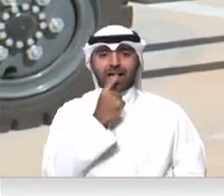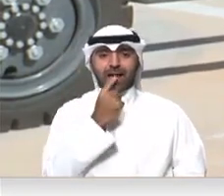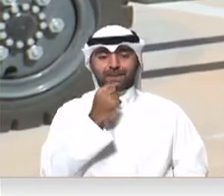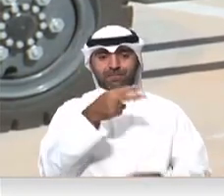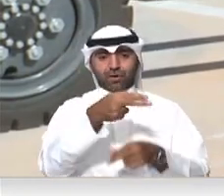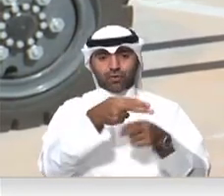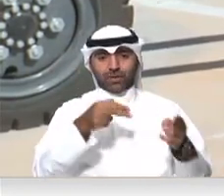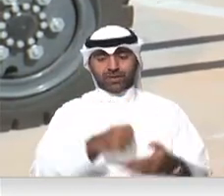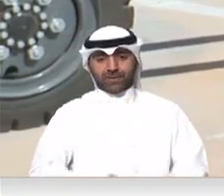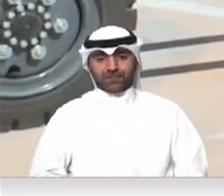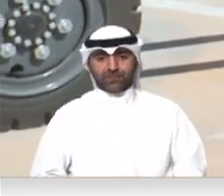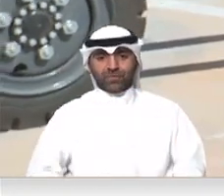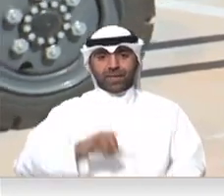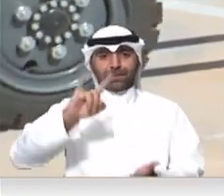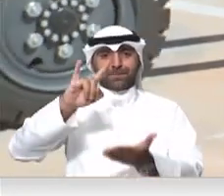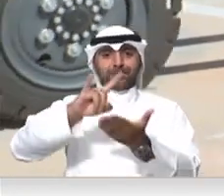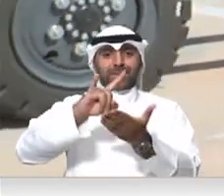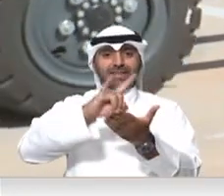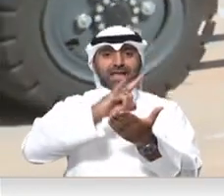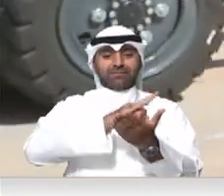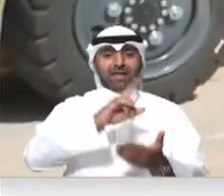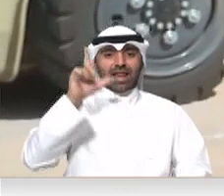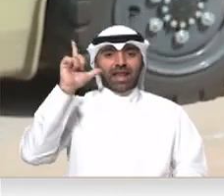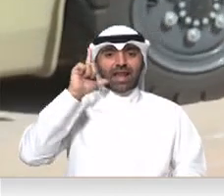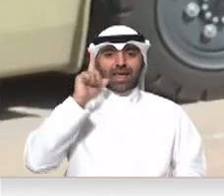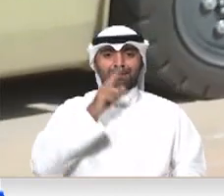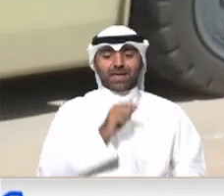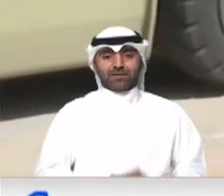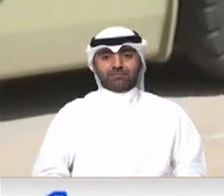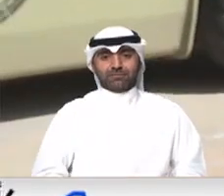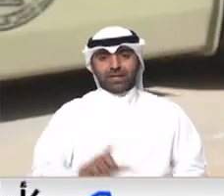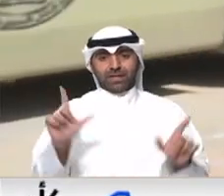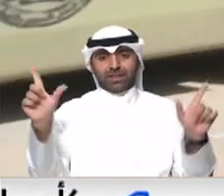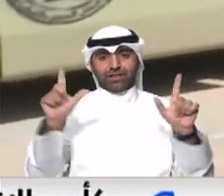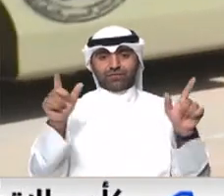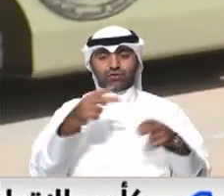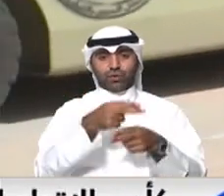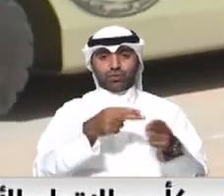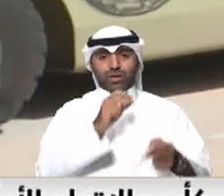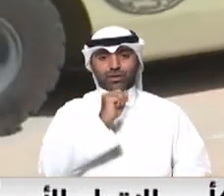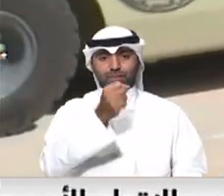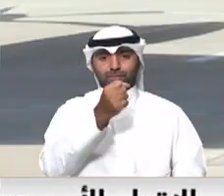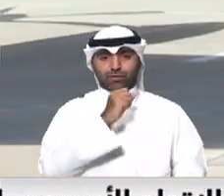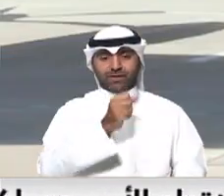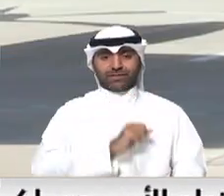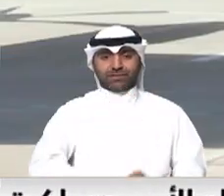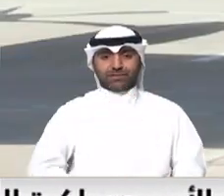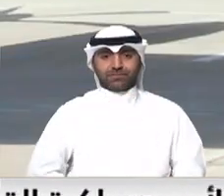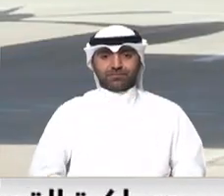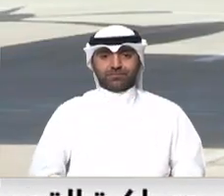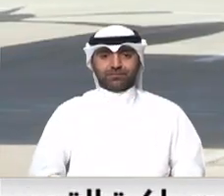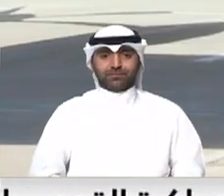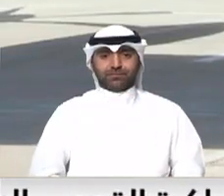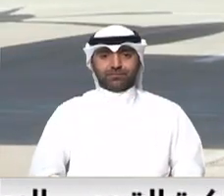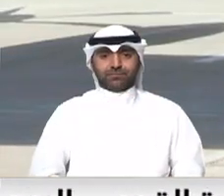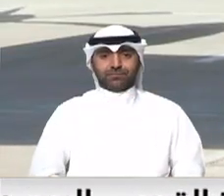من مطار بنينا الدولي في مدينة بنغازي. موفد تلفزيون دولة الكويت، فيصل الجاسم، دولة ليبيا.